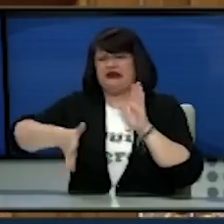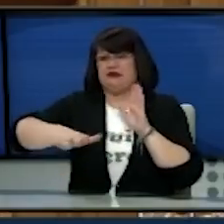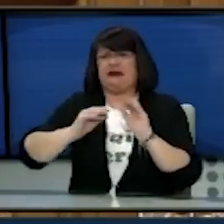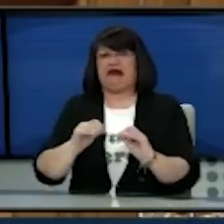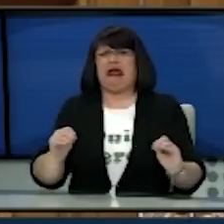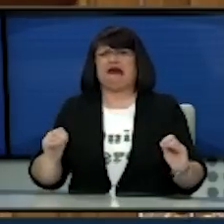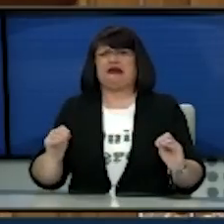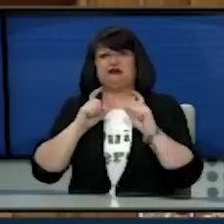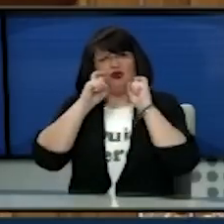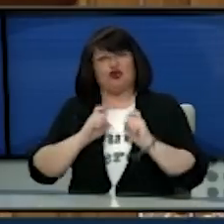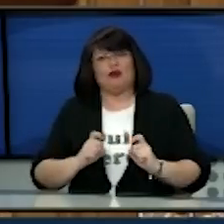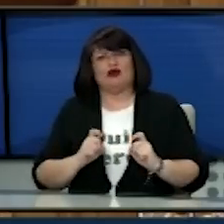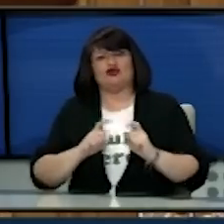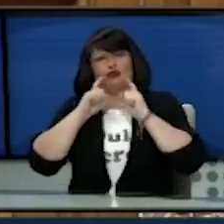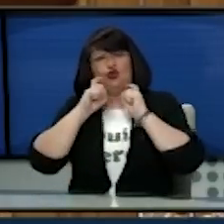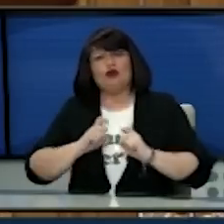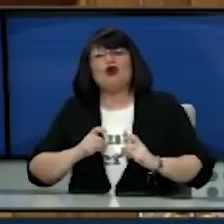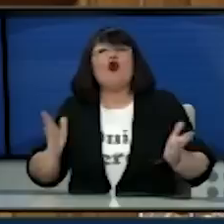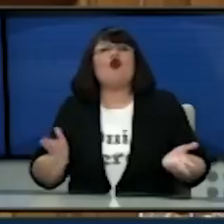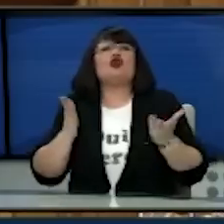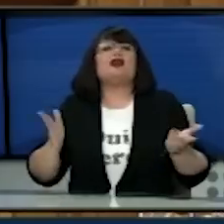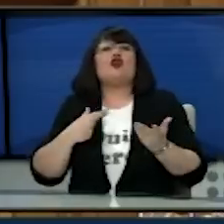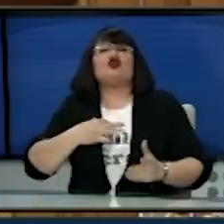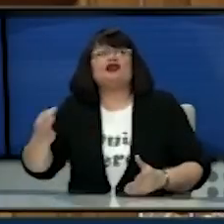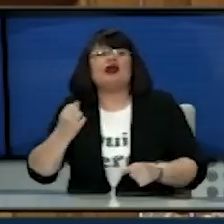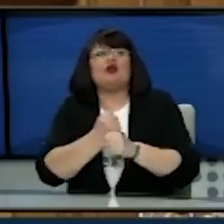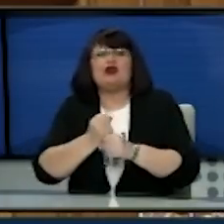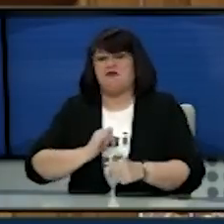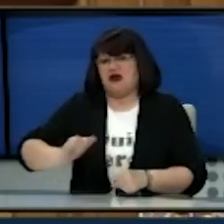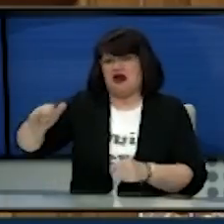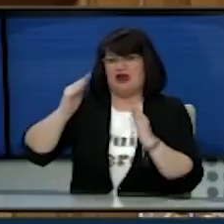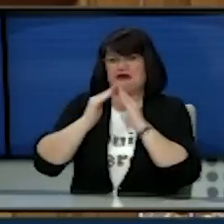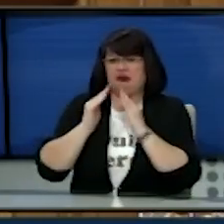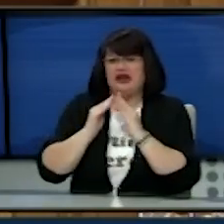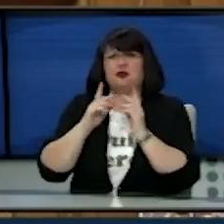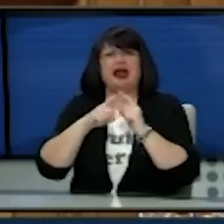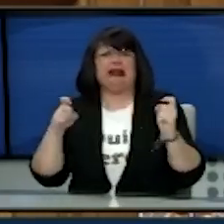κατάρτισης. Υποχρεωμένος να δεχτεί κάθε εργασία, ακόμα και μακριά από το σπίτι του, το